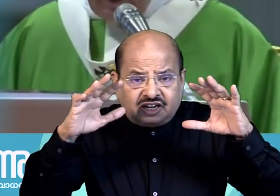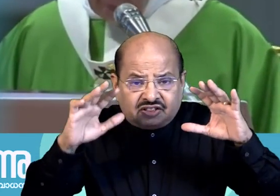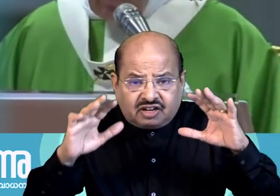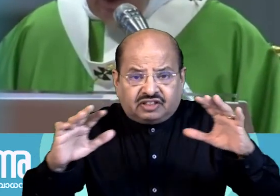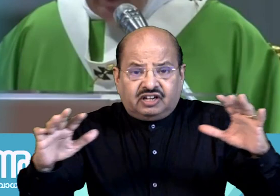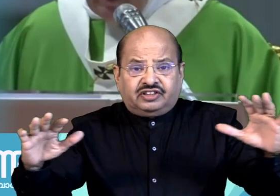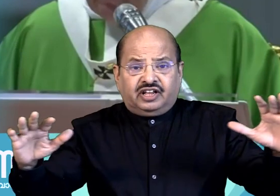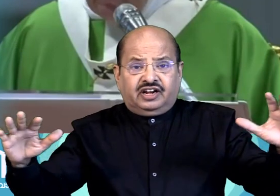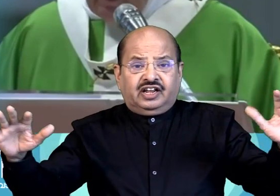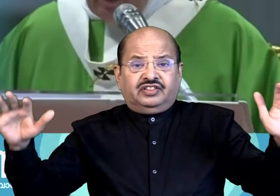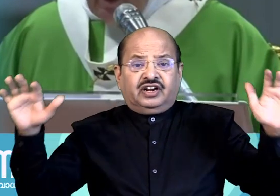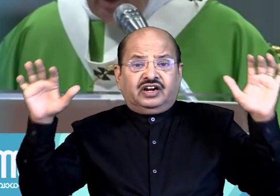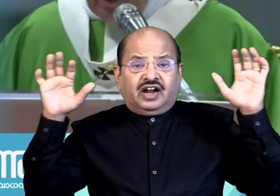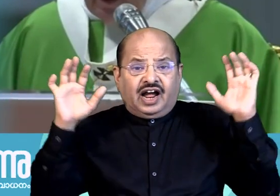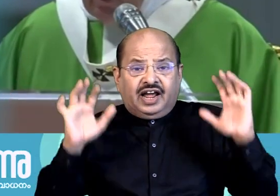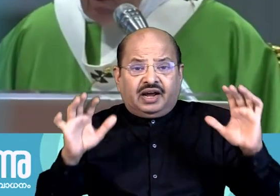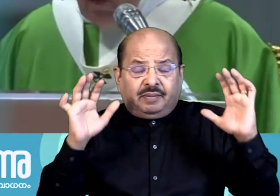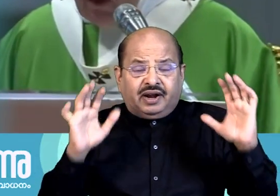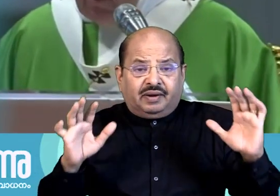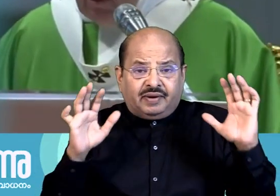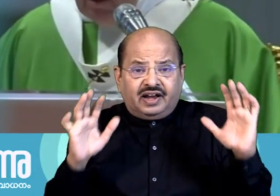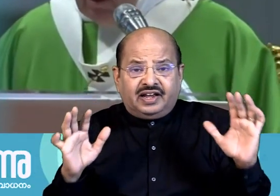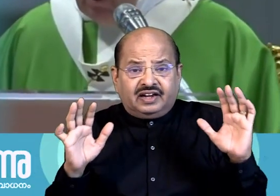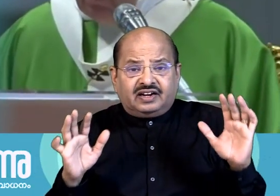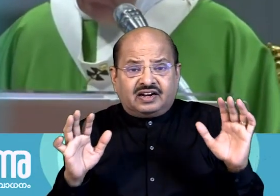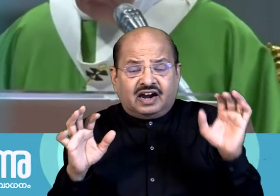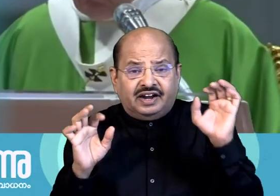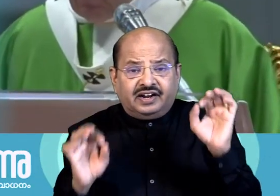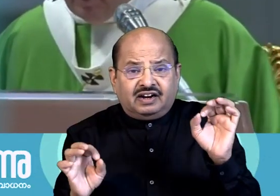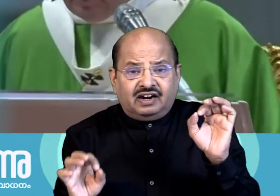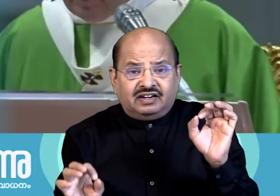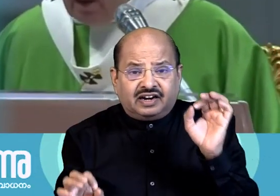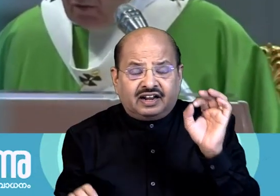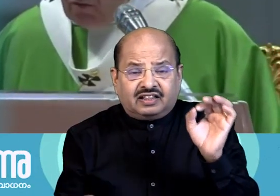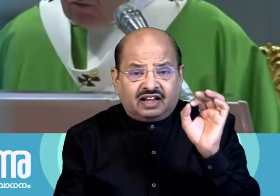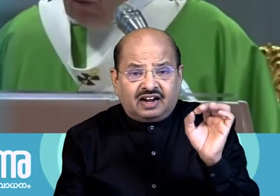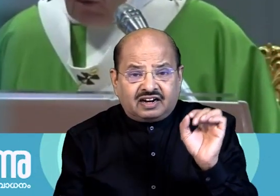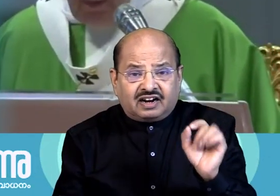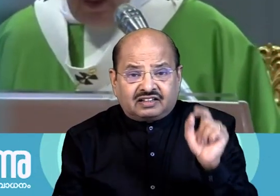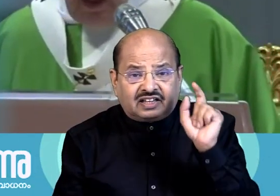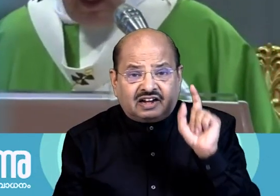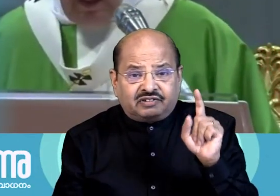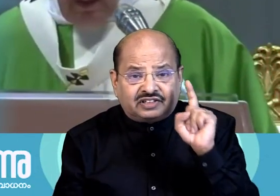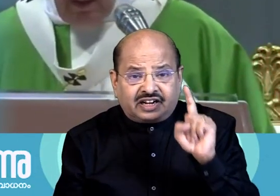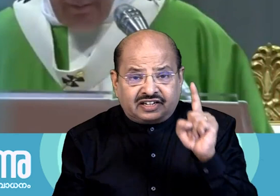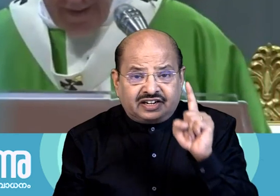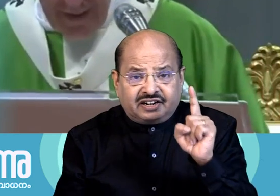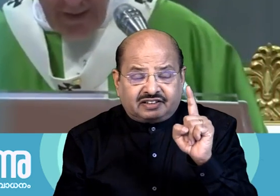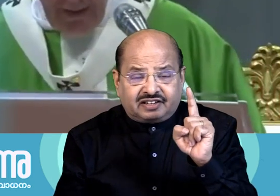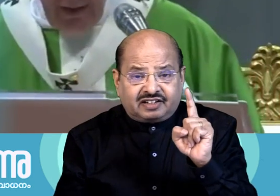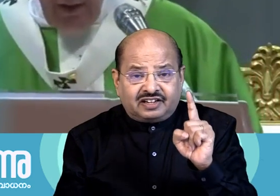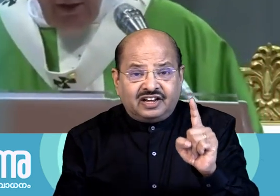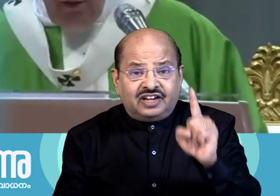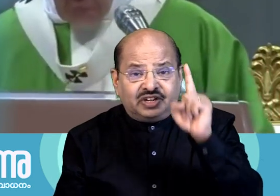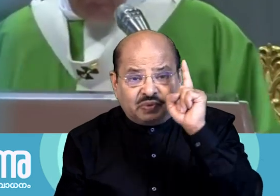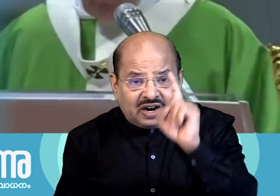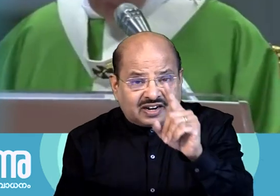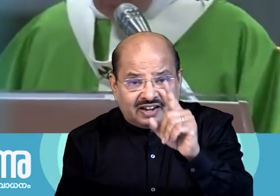രക്ഷാകര ചരിത്രത്തിൽ തന്നെ നിർണായകമരമായ കാര്യങ്ങൾ നടത്താൻ കർത്താവ്